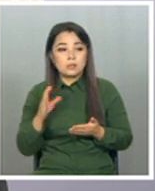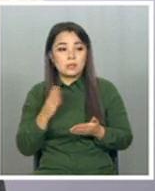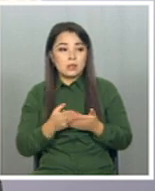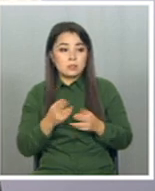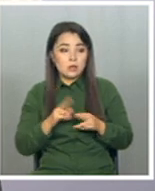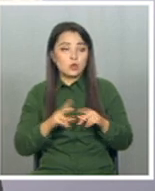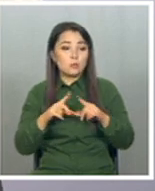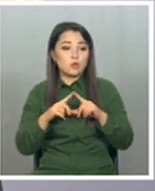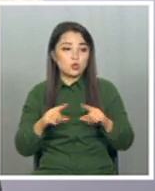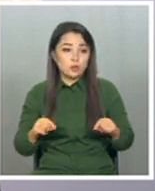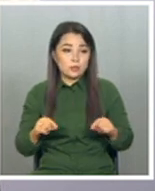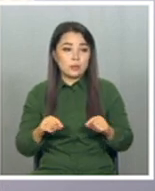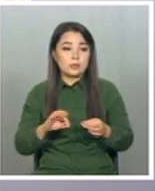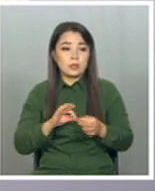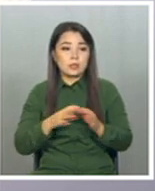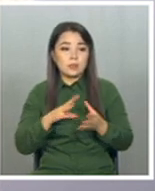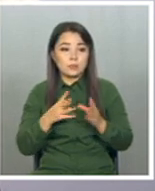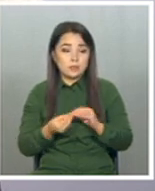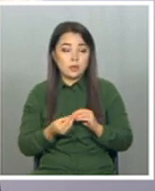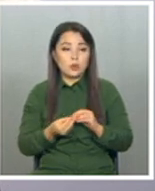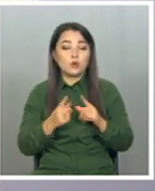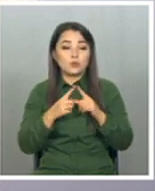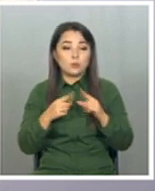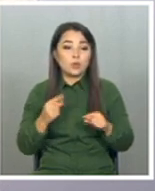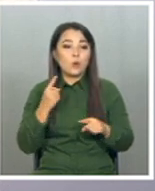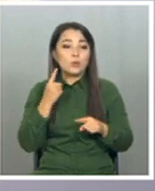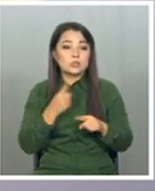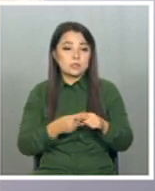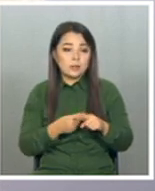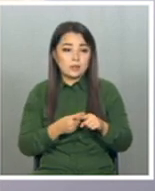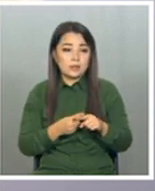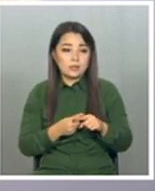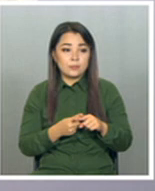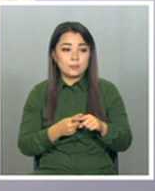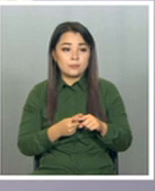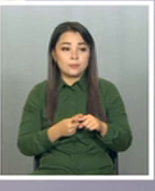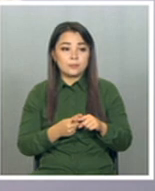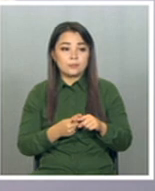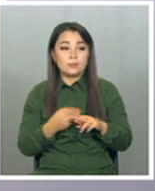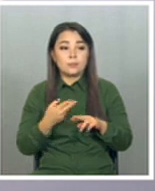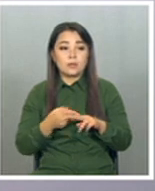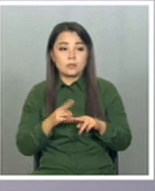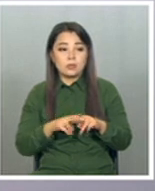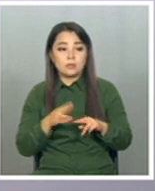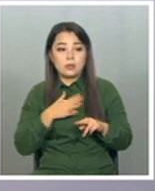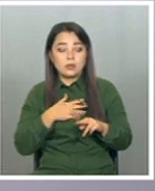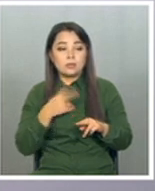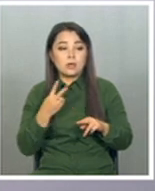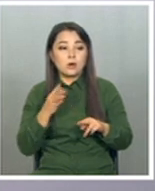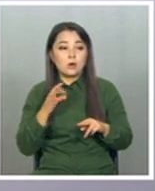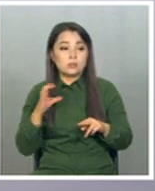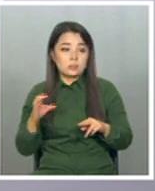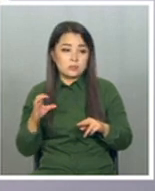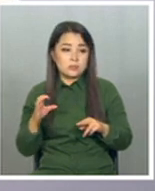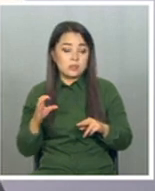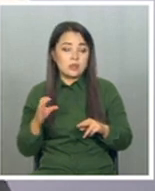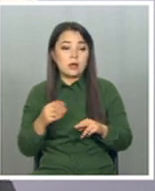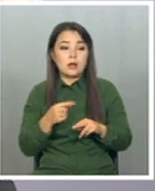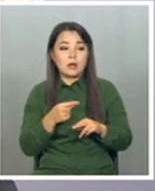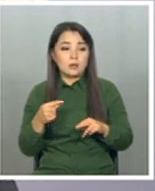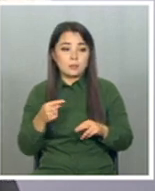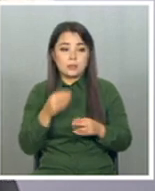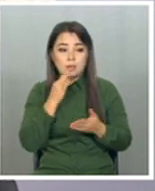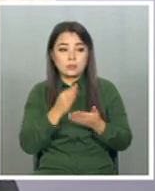периметрі осы үшбұрышының қосындысынан мынадан біз 2 осыны алып тастағанға